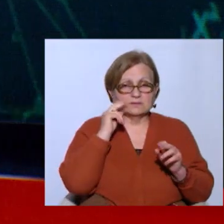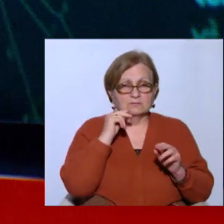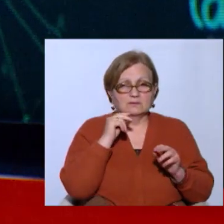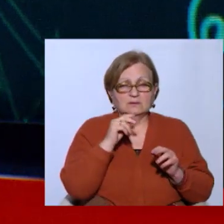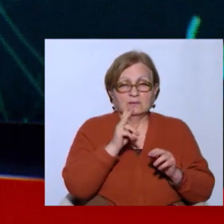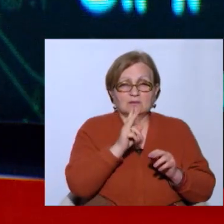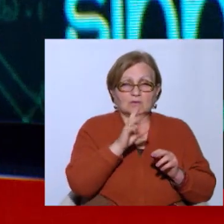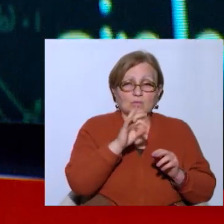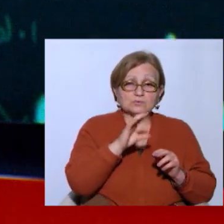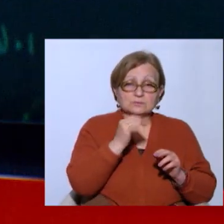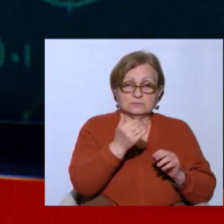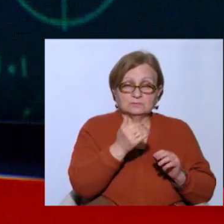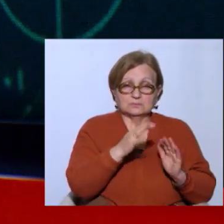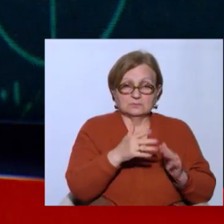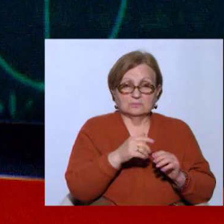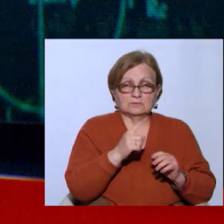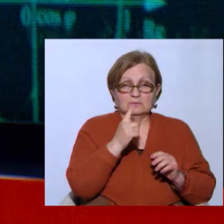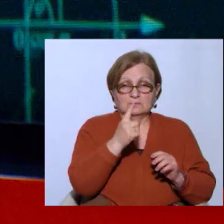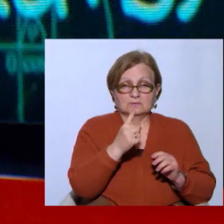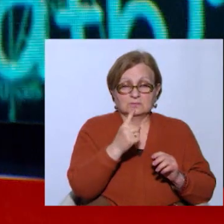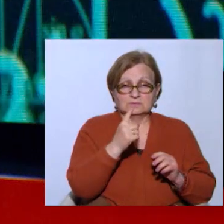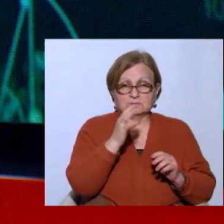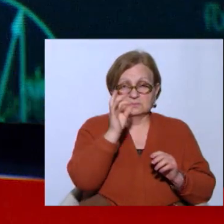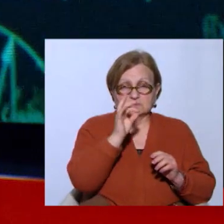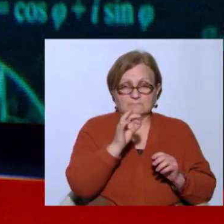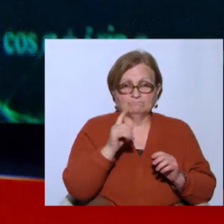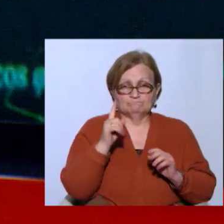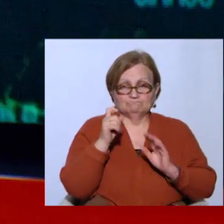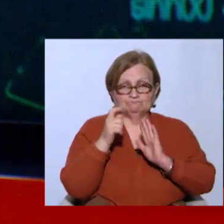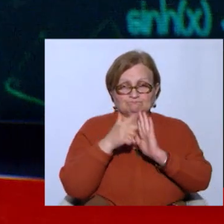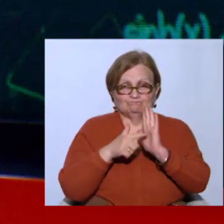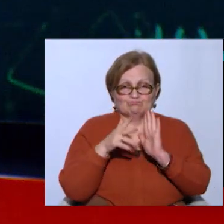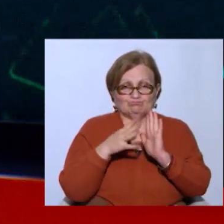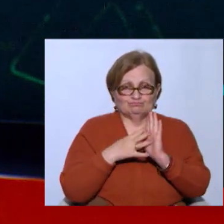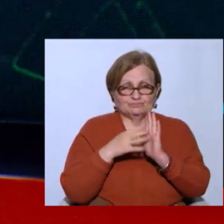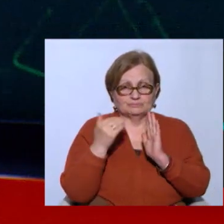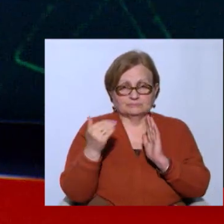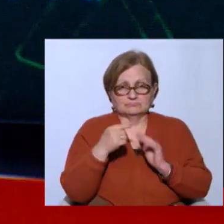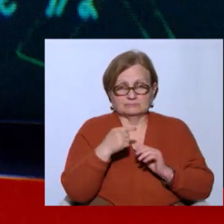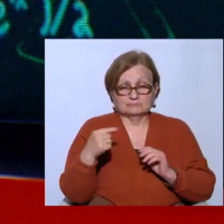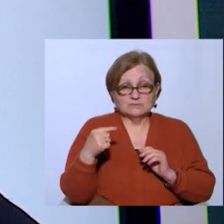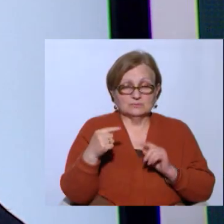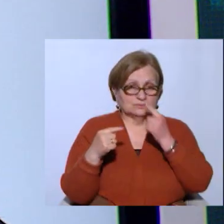ხო, კოსინუსის შემთხვევაში კოსინუსი 1 გრადუსი იგივეა რაც კოსინუსი 179 გრადუსზე წინ მინუსით.